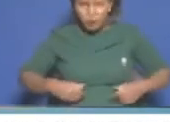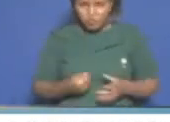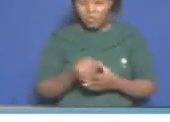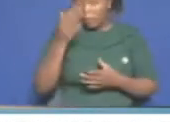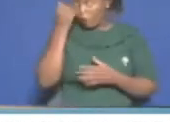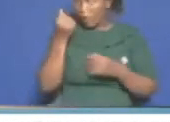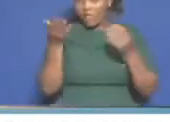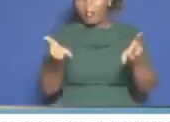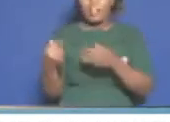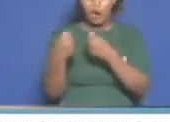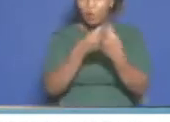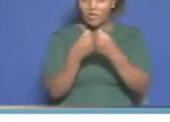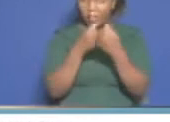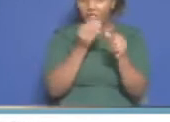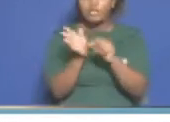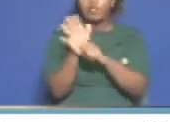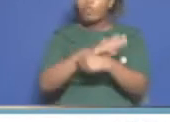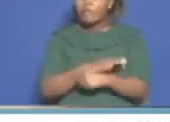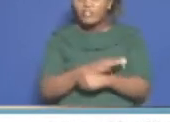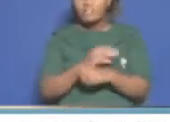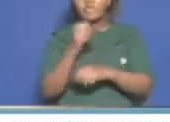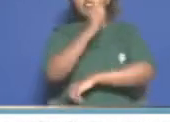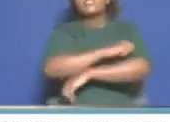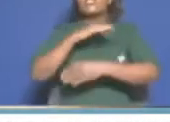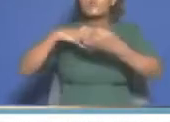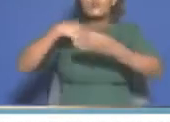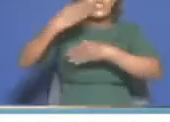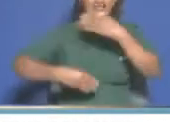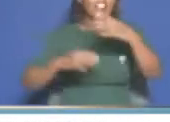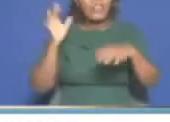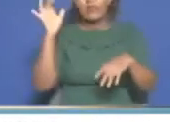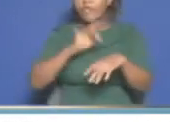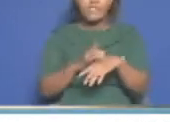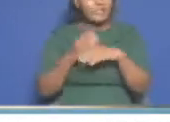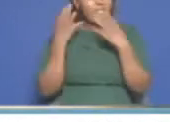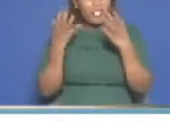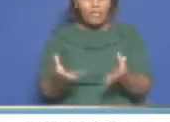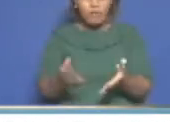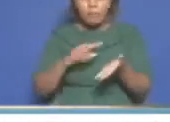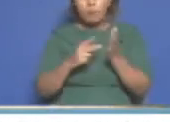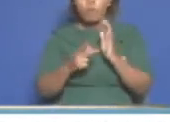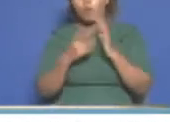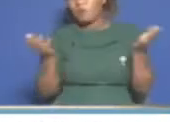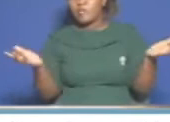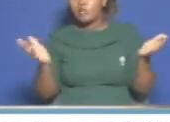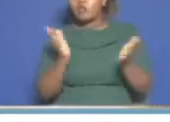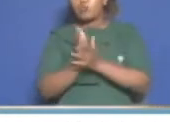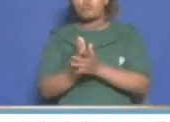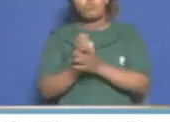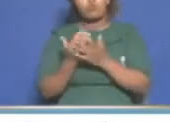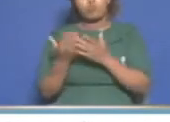na janga la COVID-19, kalenda ya masomo iliathirika kwa kiwango fulani, kumaanisha kwamba tangu tangazo hilo litolewe